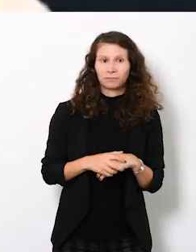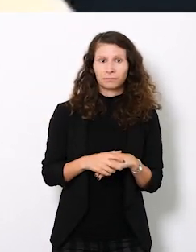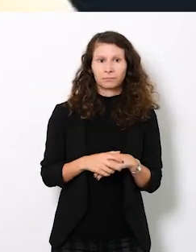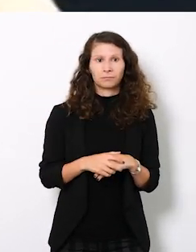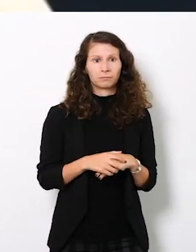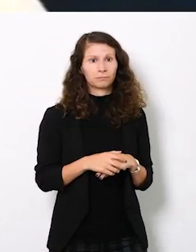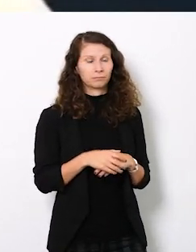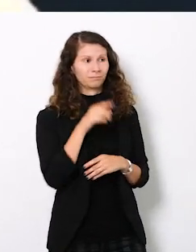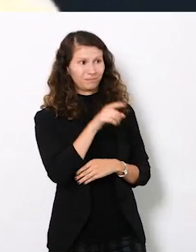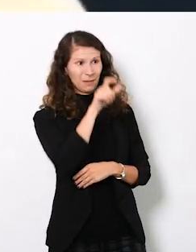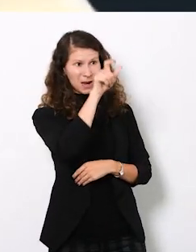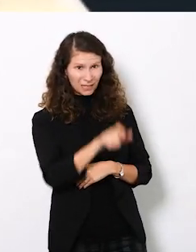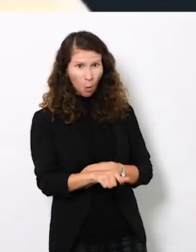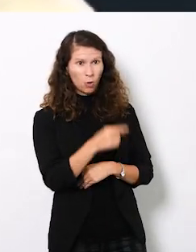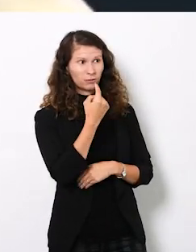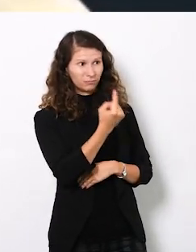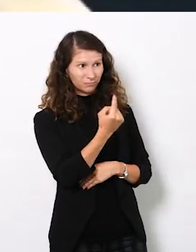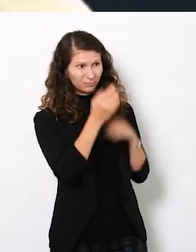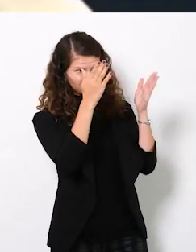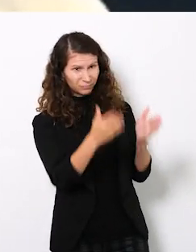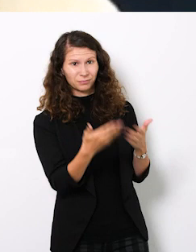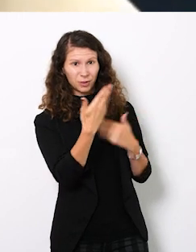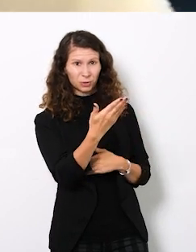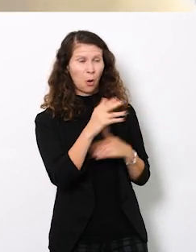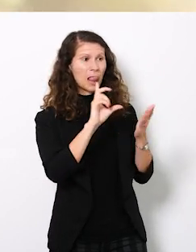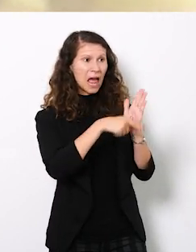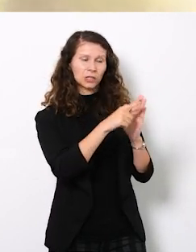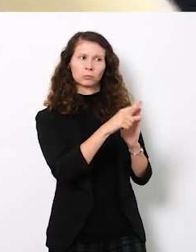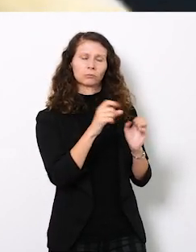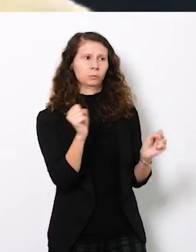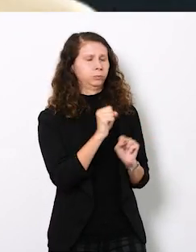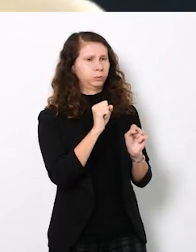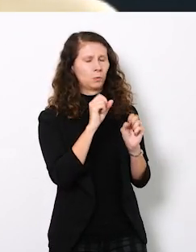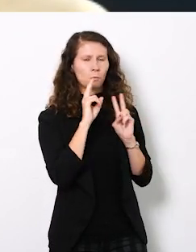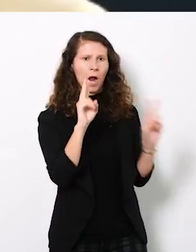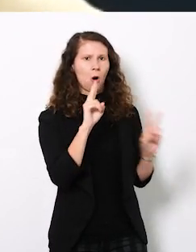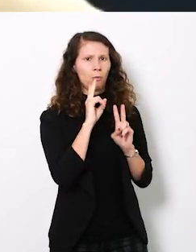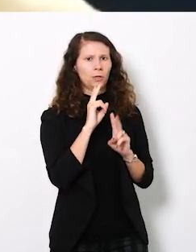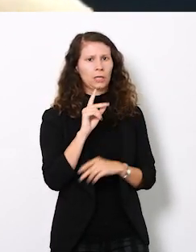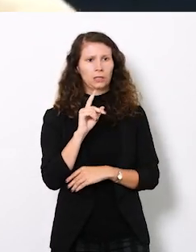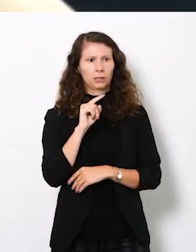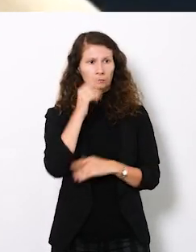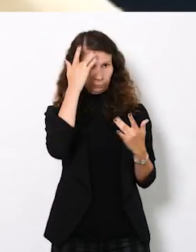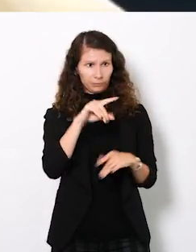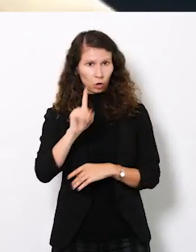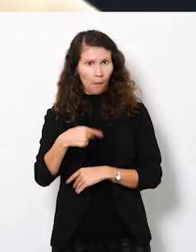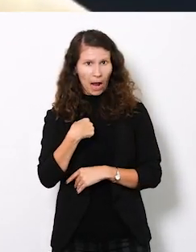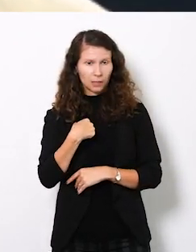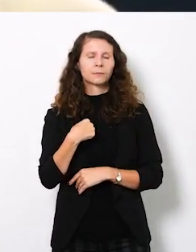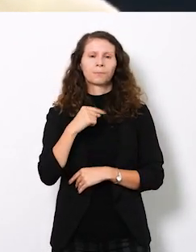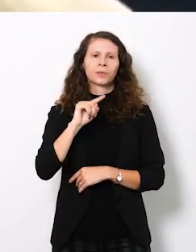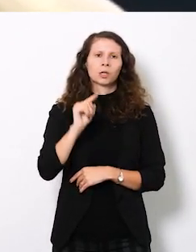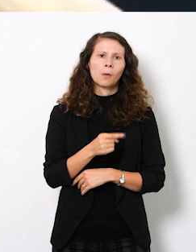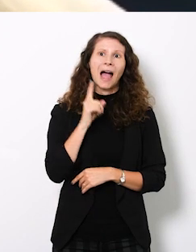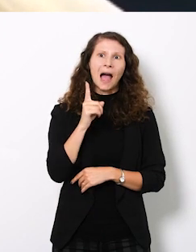Eine unglaubliche Leistung von ihr als Person, Sie haben ja Kommas erlaubt, aber es ist gut, dass es jetzt